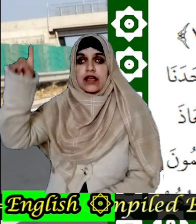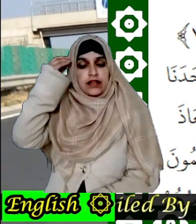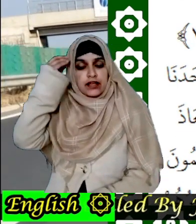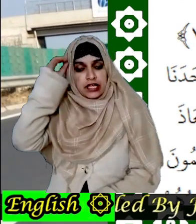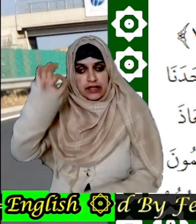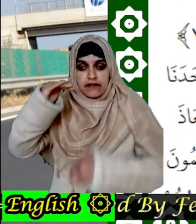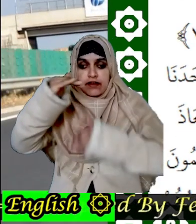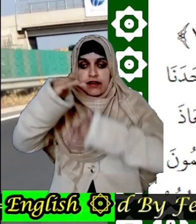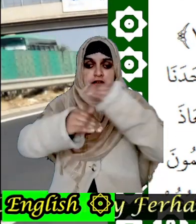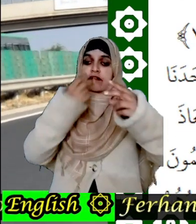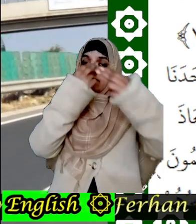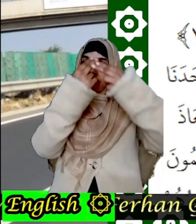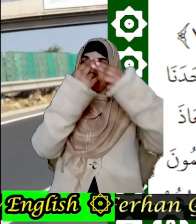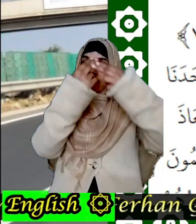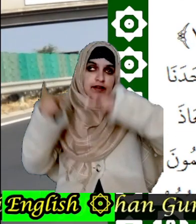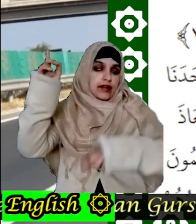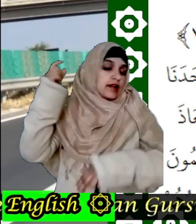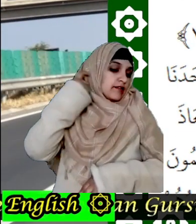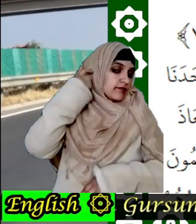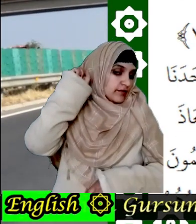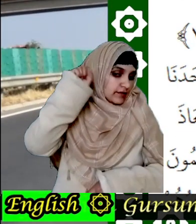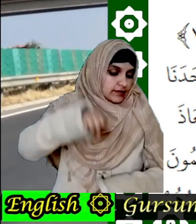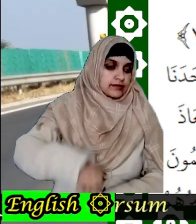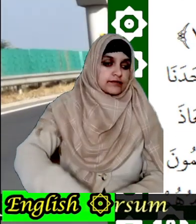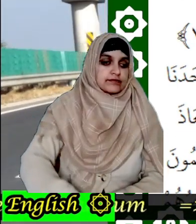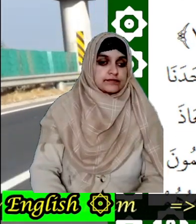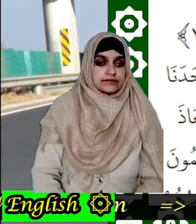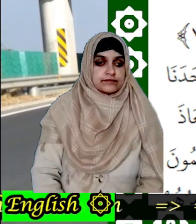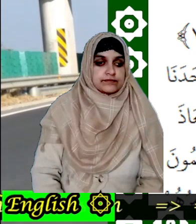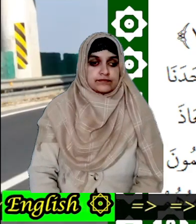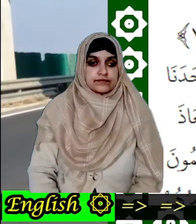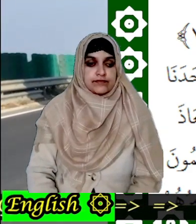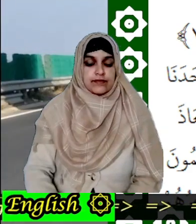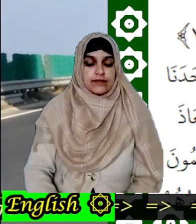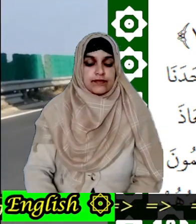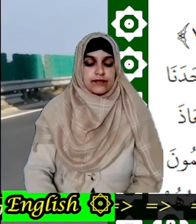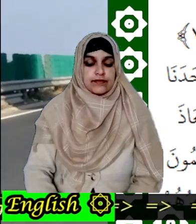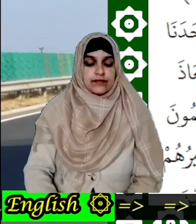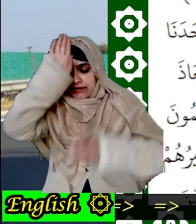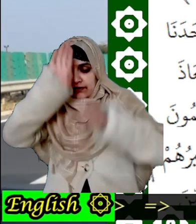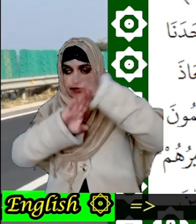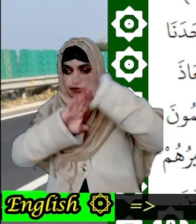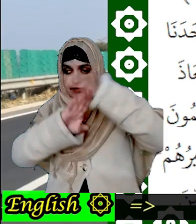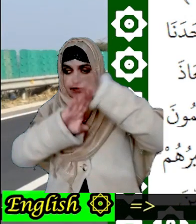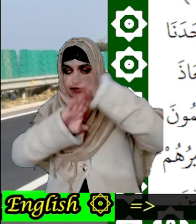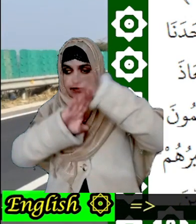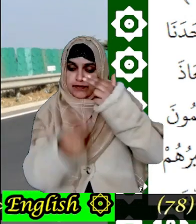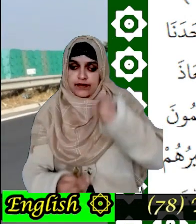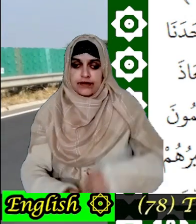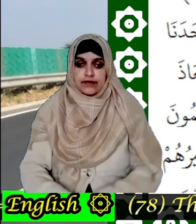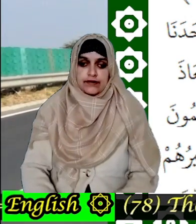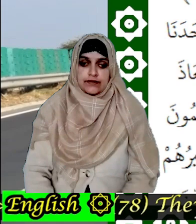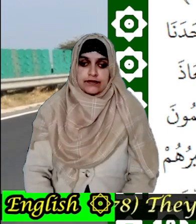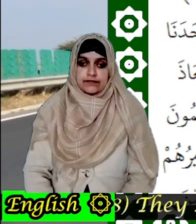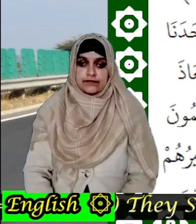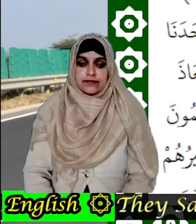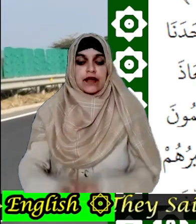قال معاذ الله أن نأخذ إلا من وجدنا متاعنا عنده